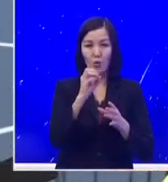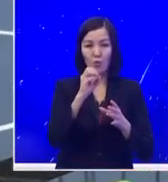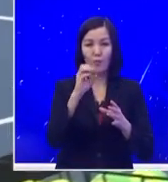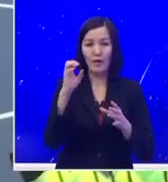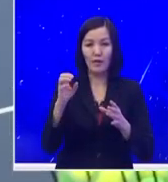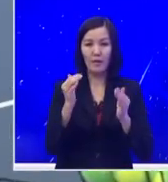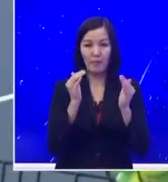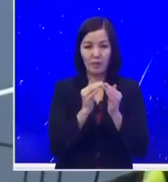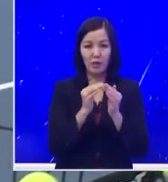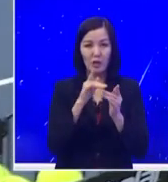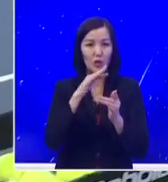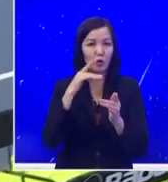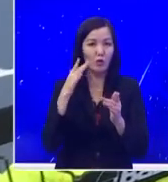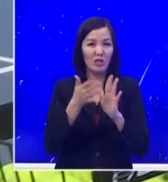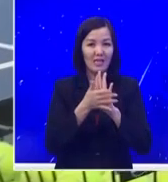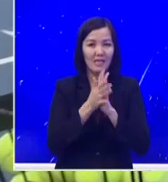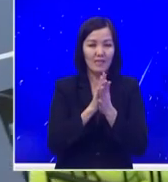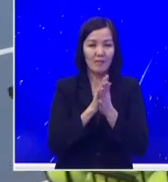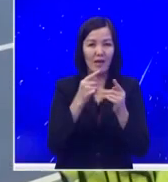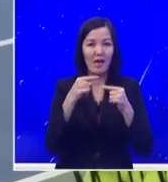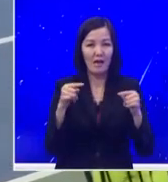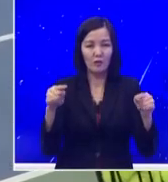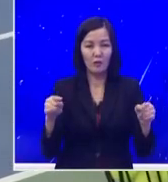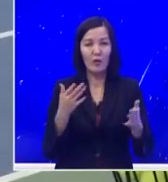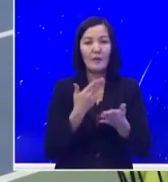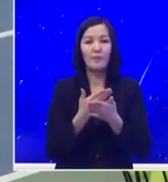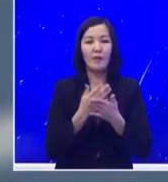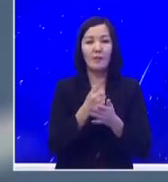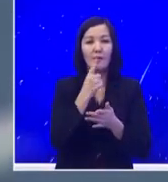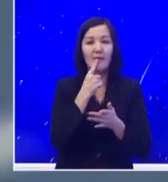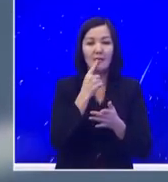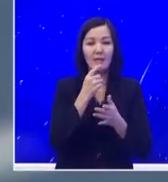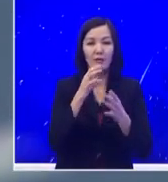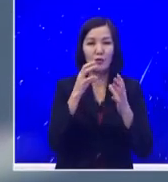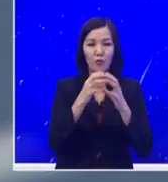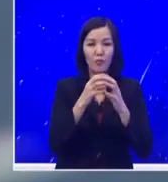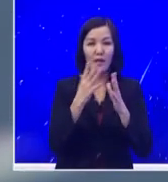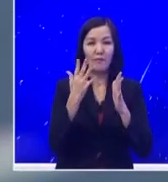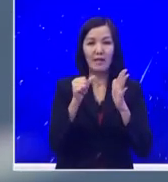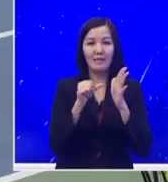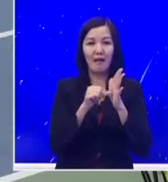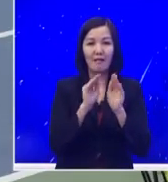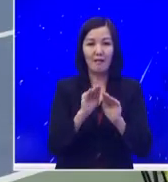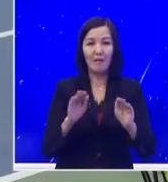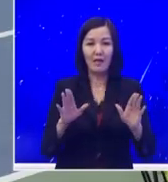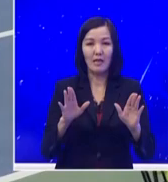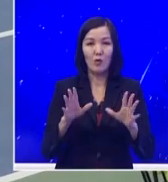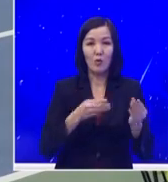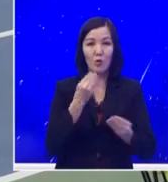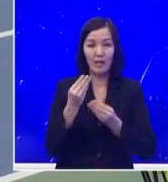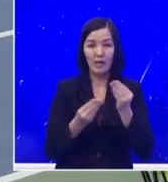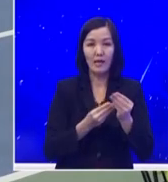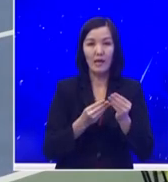пішіні, түсі, қысымы жағынан ерекшеленеді. Мәселен, мына қызыл доппен 5-6 жастағы балалар айналысады,